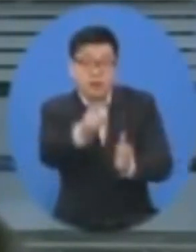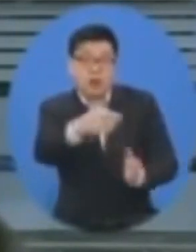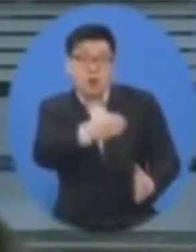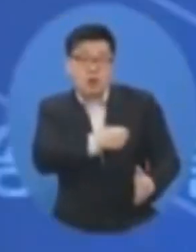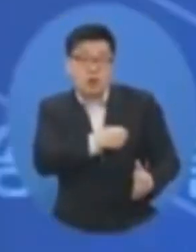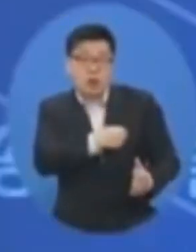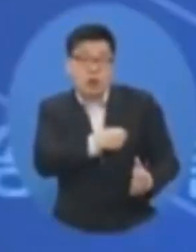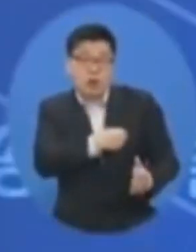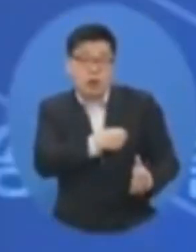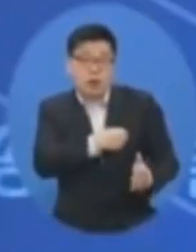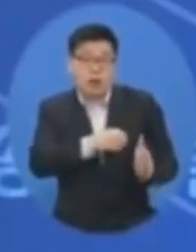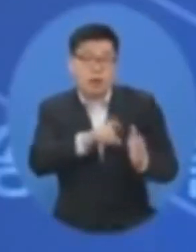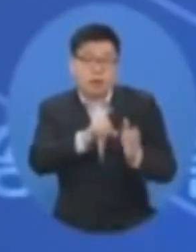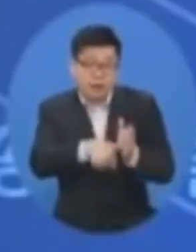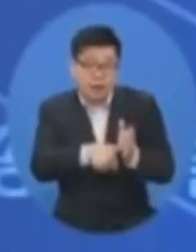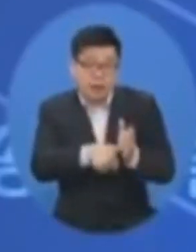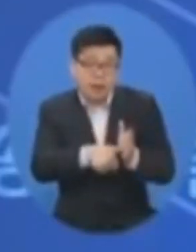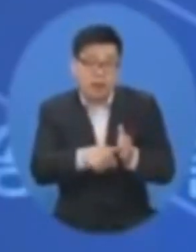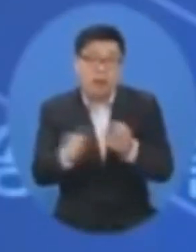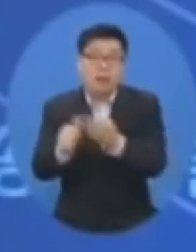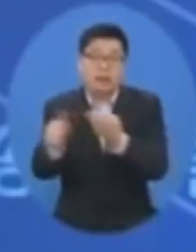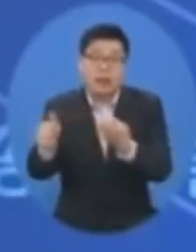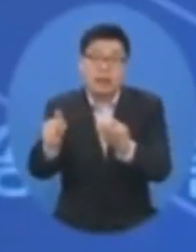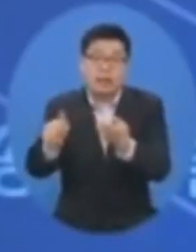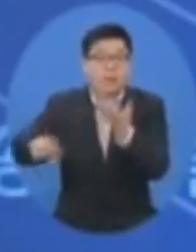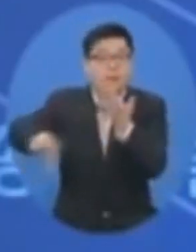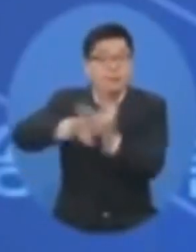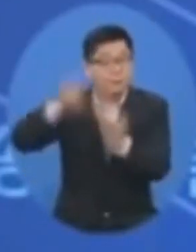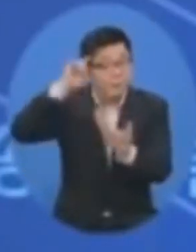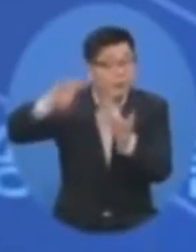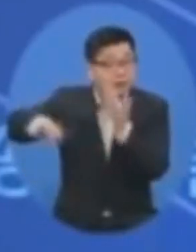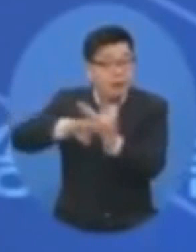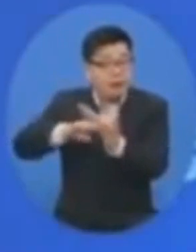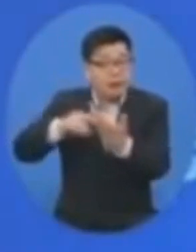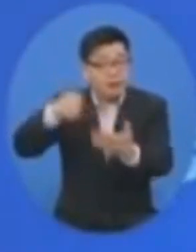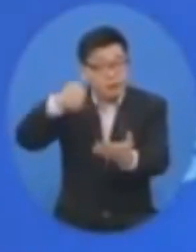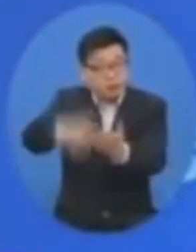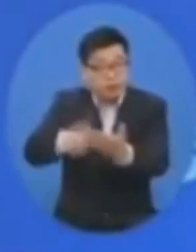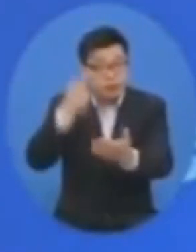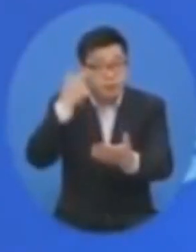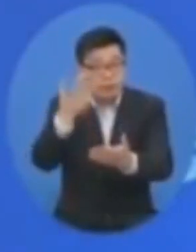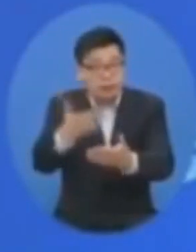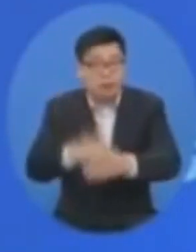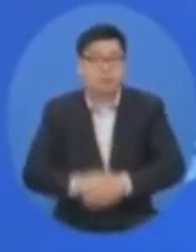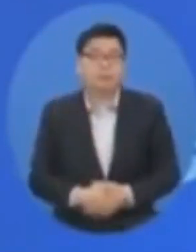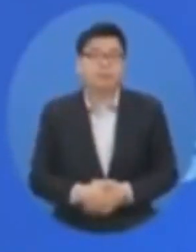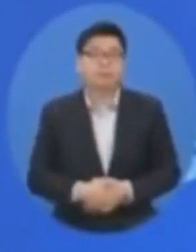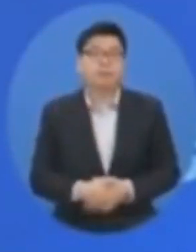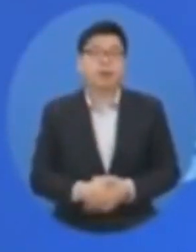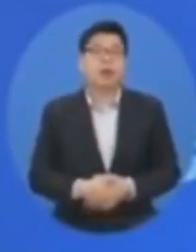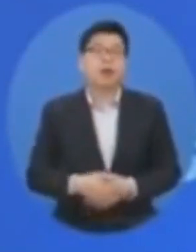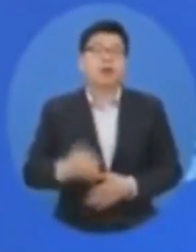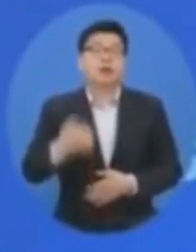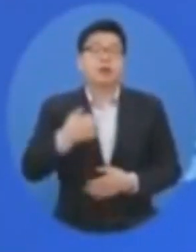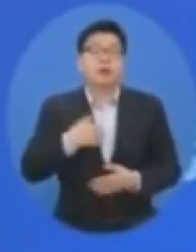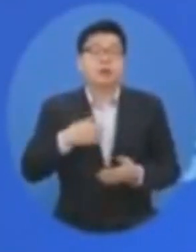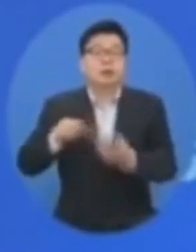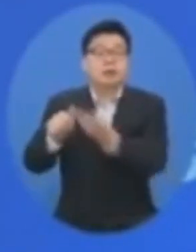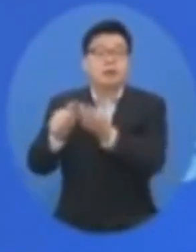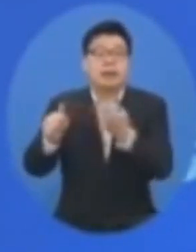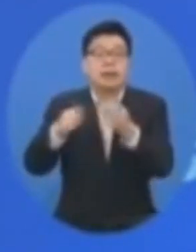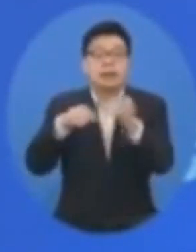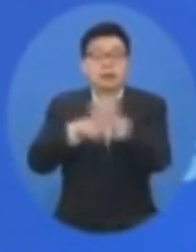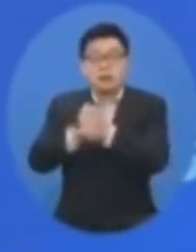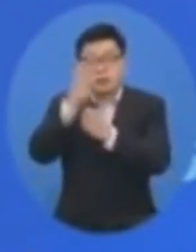계셨다면 그 탄핵안에 대해서 반대표를 던지셨겠습니까? 저는 그 탄핵 사유가